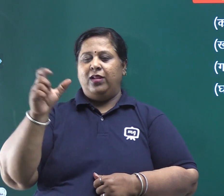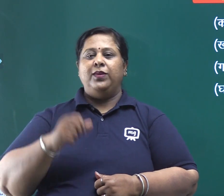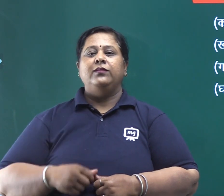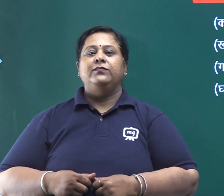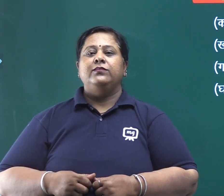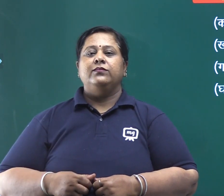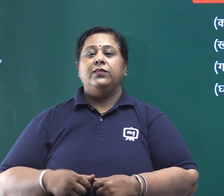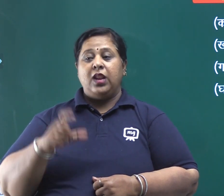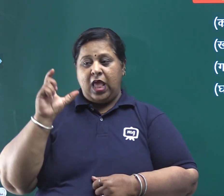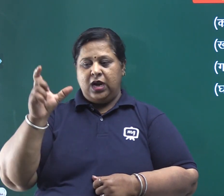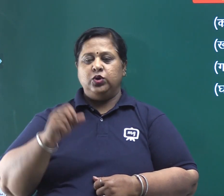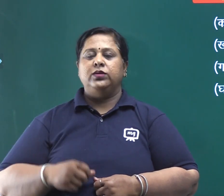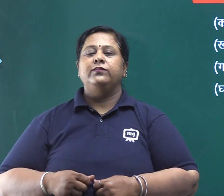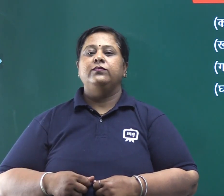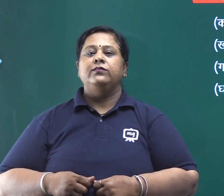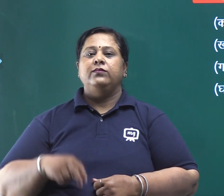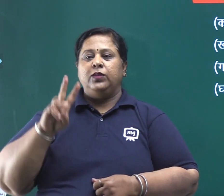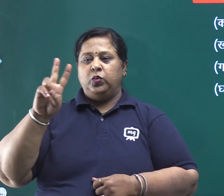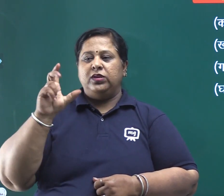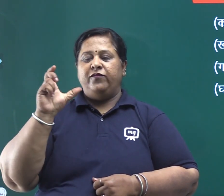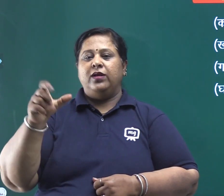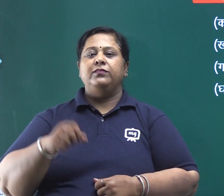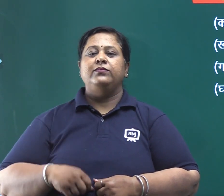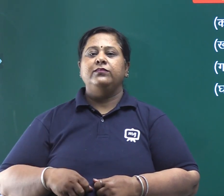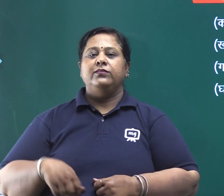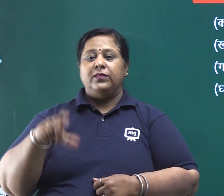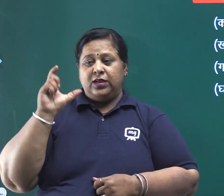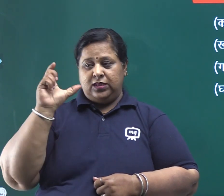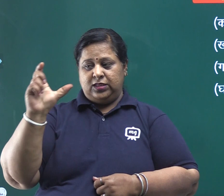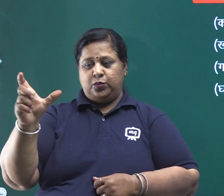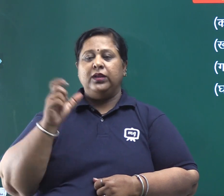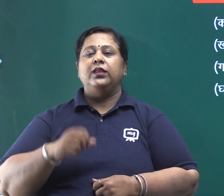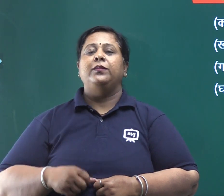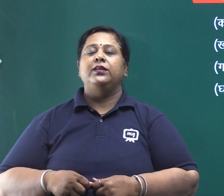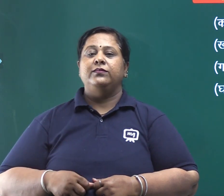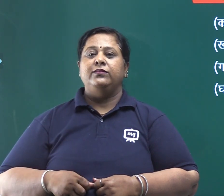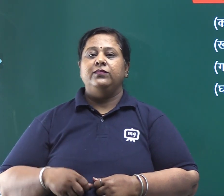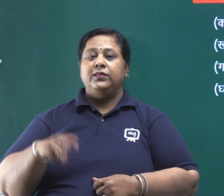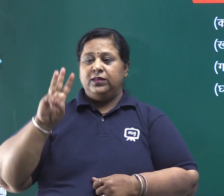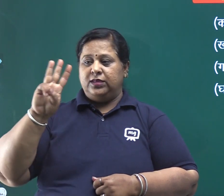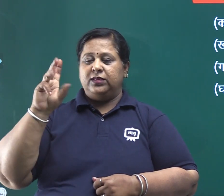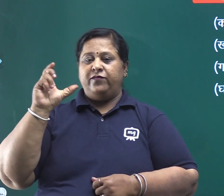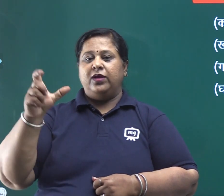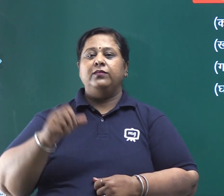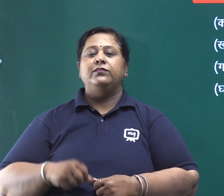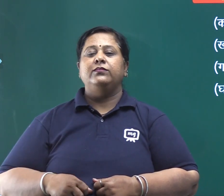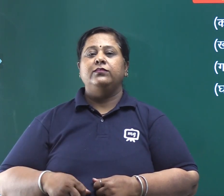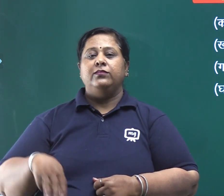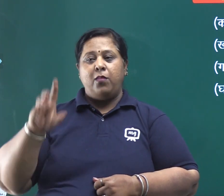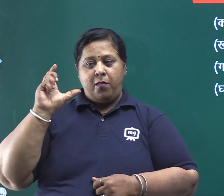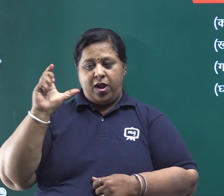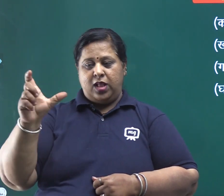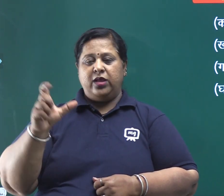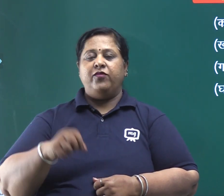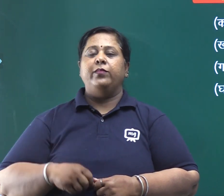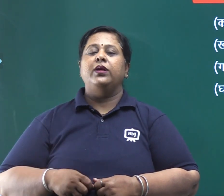है नागार्जुन, दूसरा विकल्प सुमित्रा नंदन पंत, तीसरा विकल्प